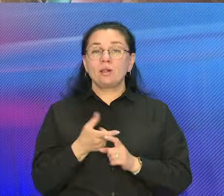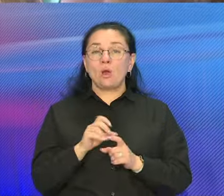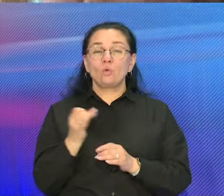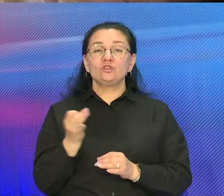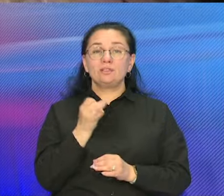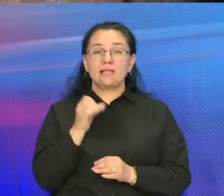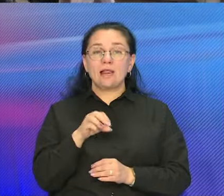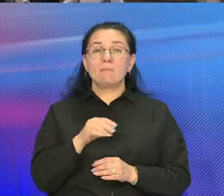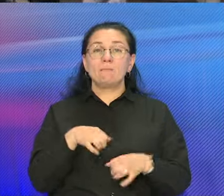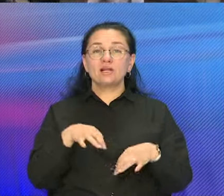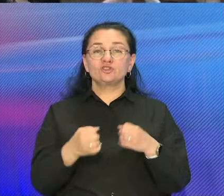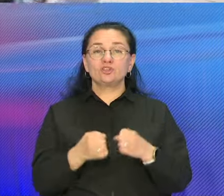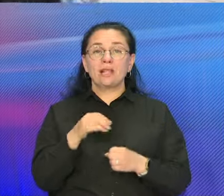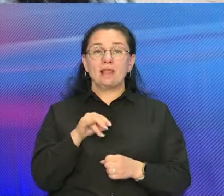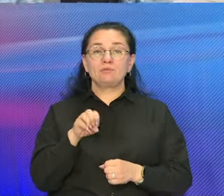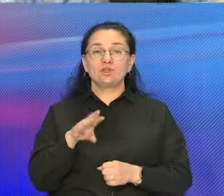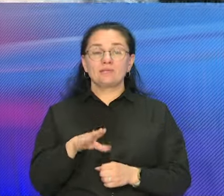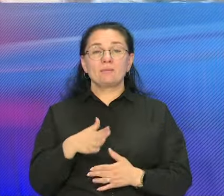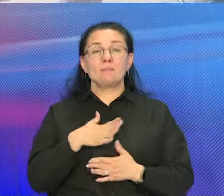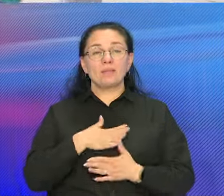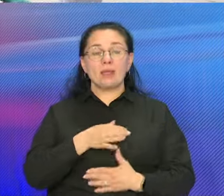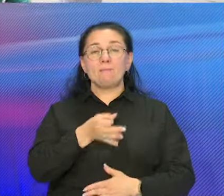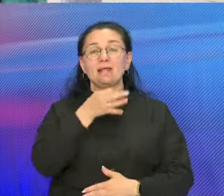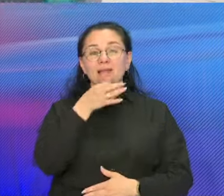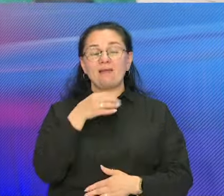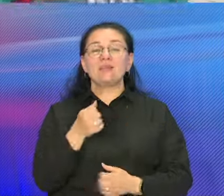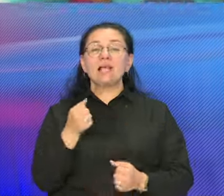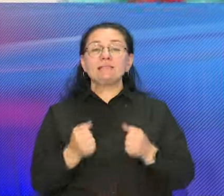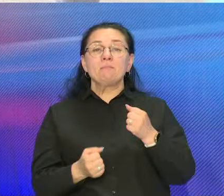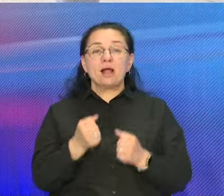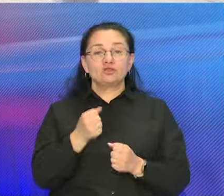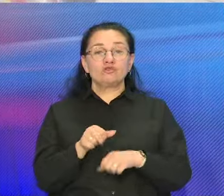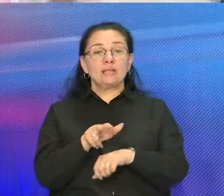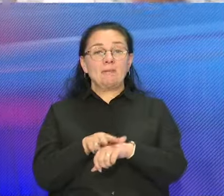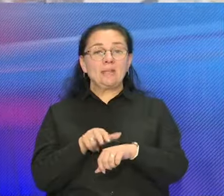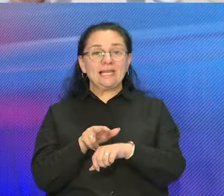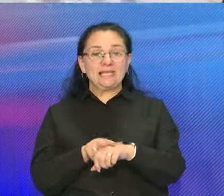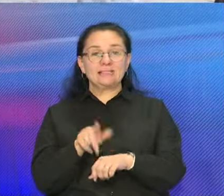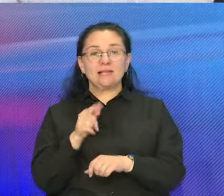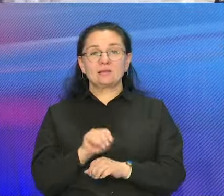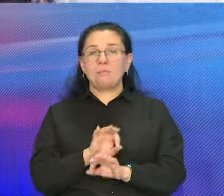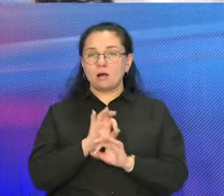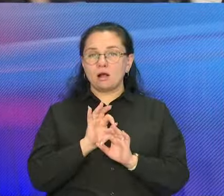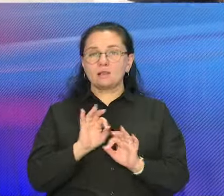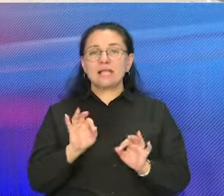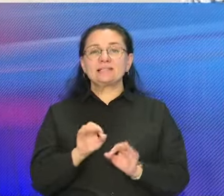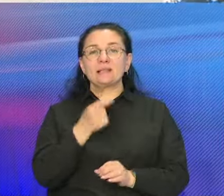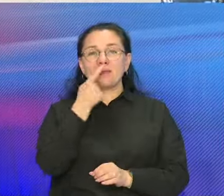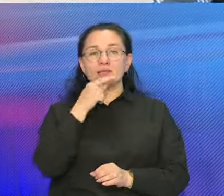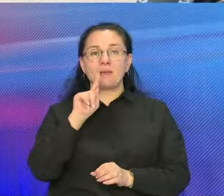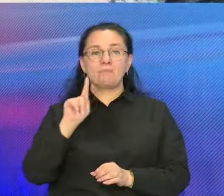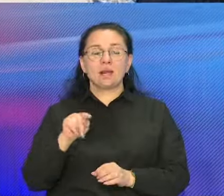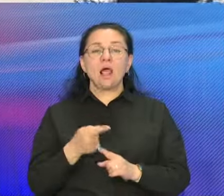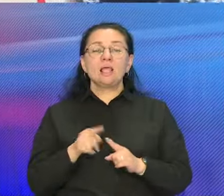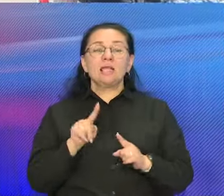МНС и ДАИ Мне понравилась машина милиции Там классные номера здесь Там еще